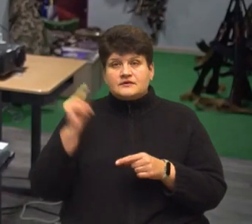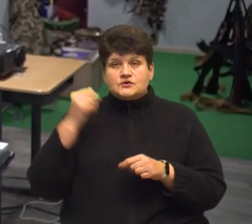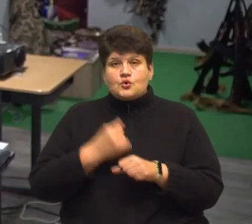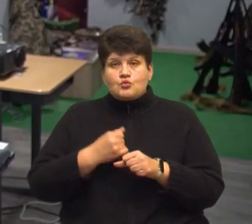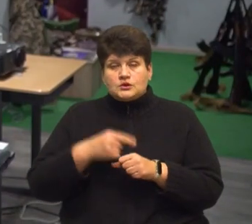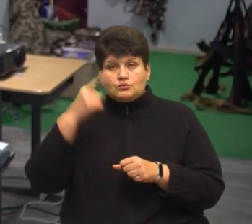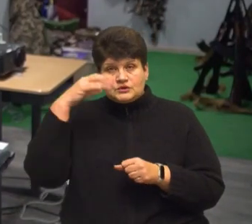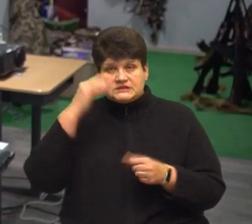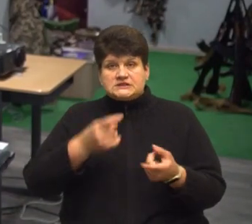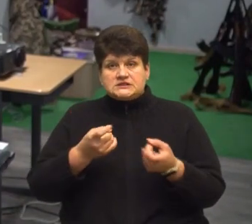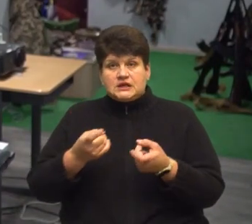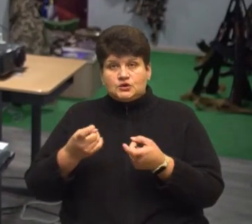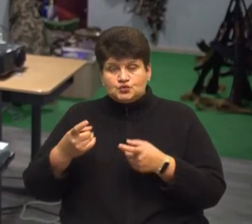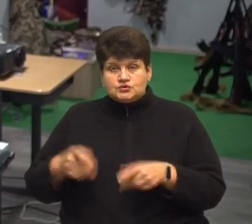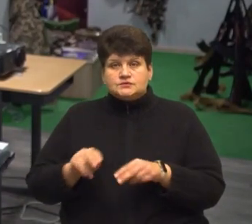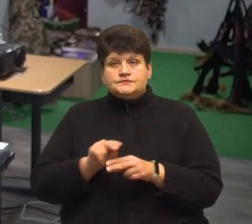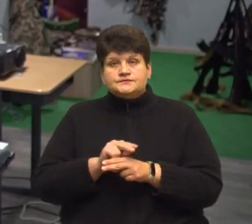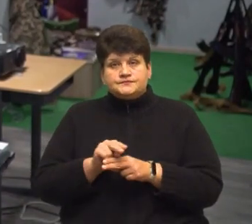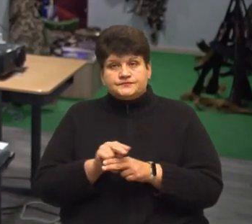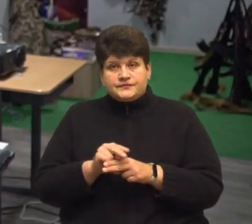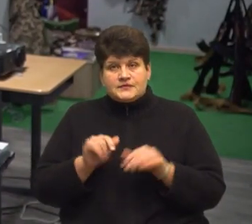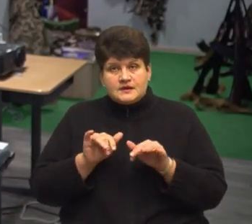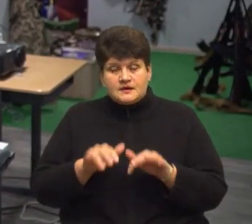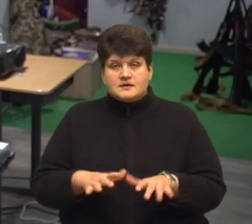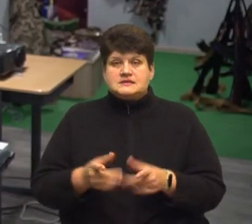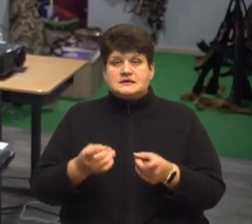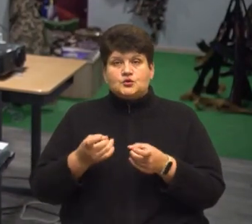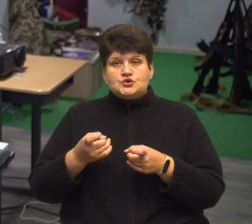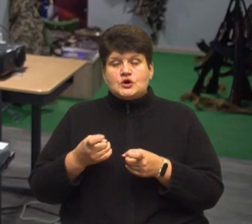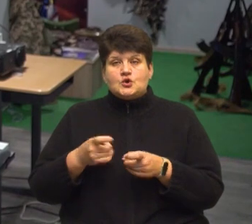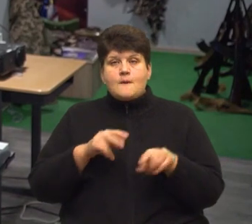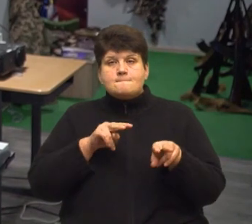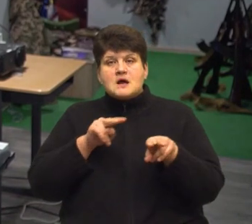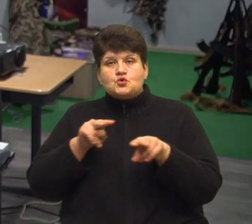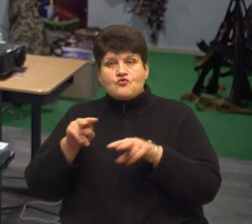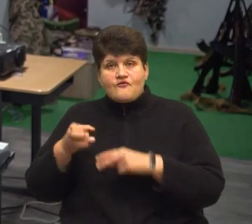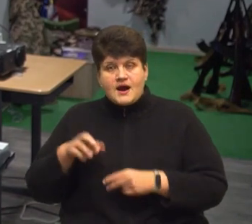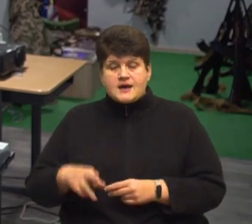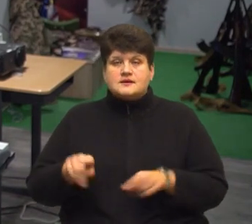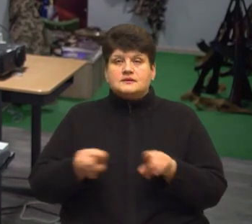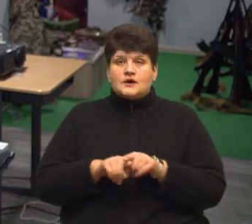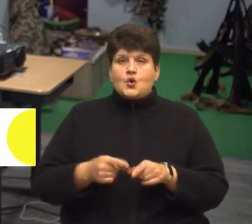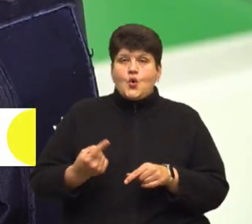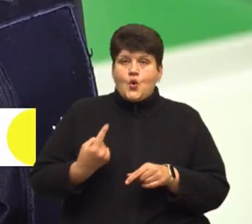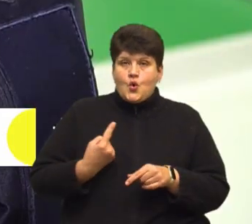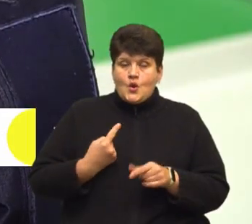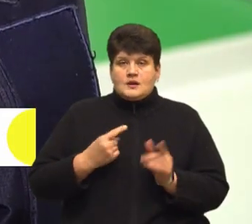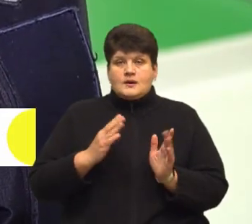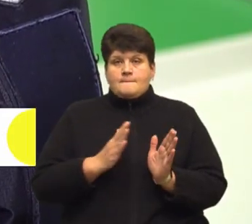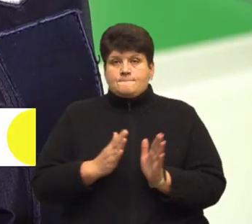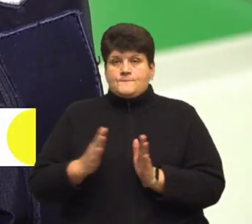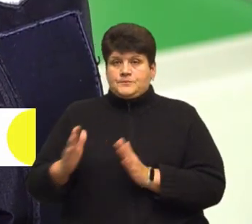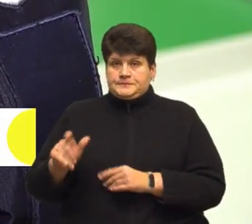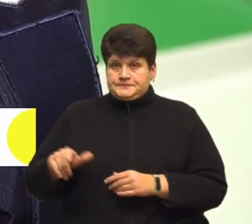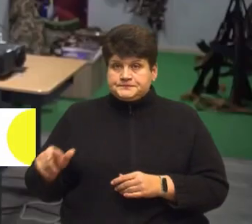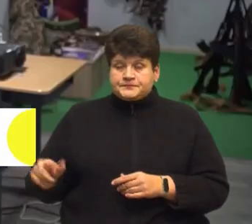залучення до превентивної діяльності залучення до патрулювання а також охорони громадського порядку все Це робиться